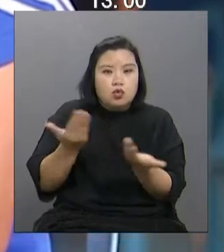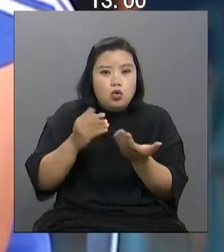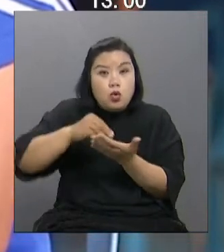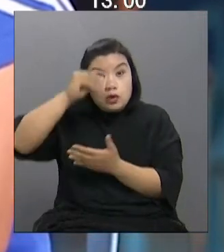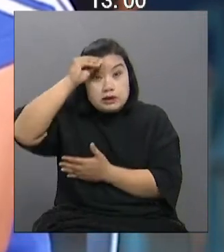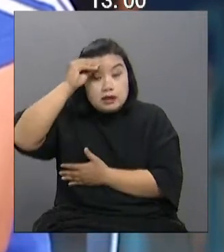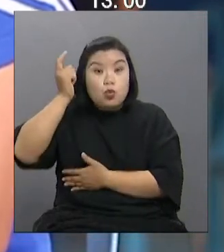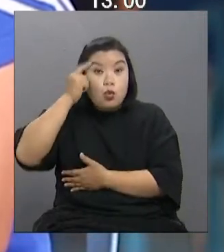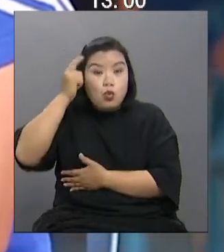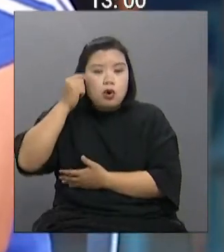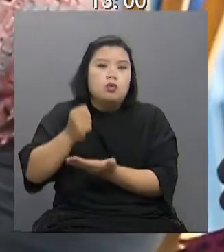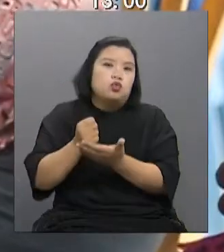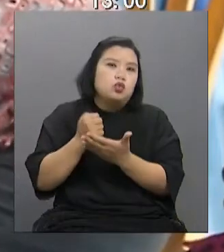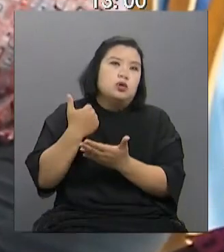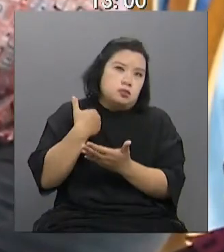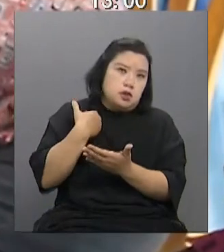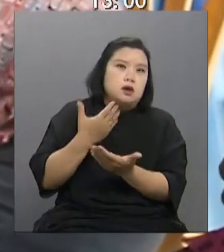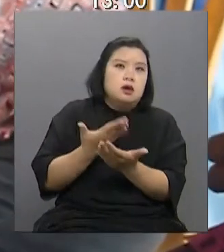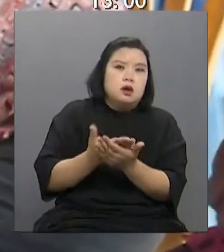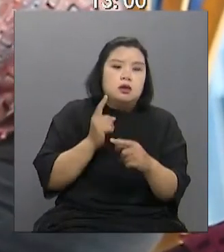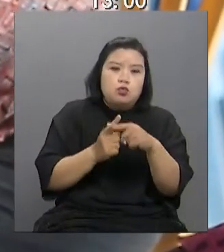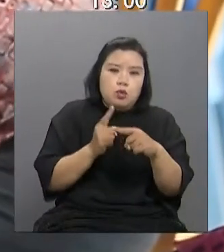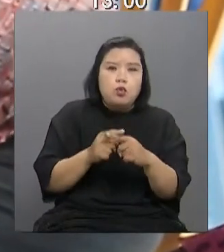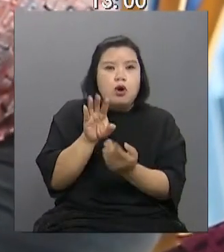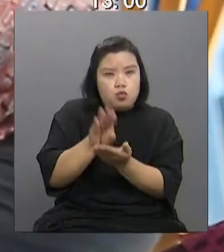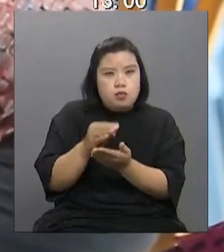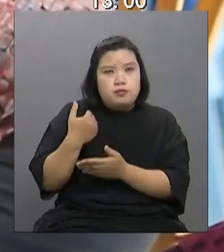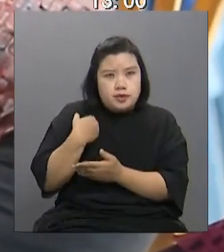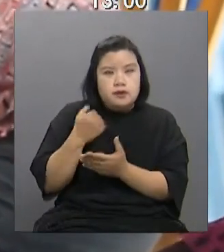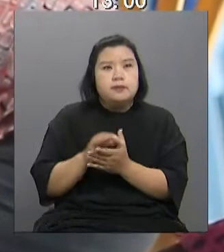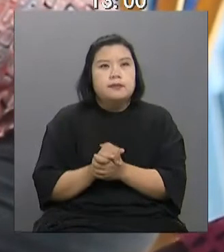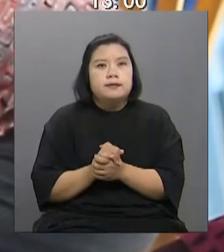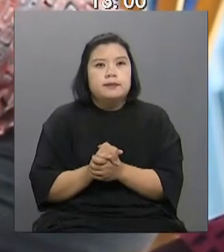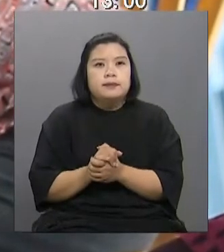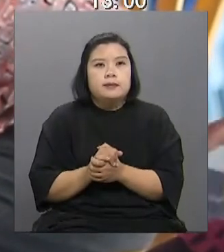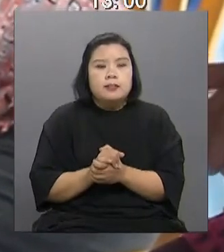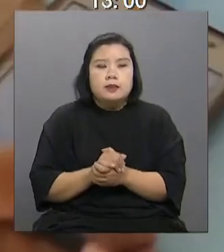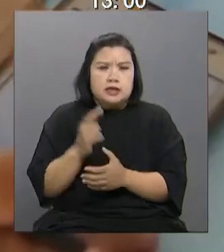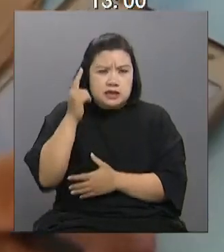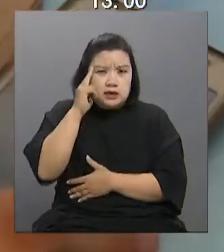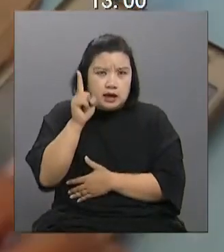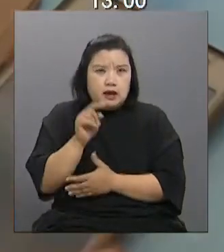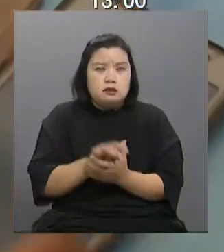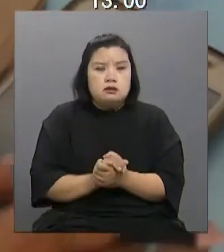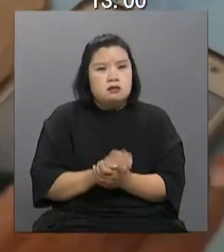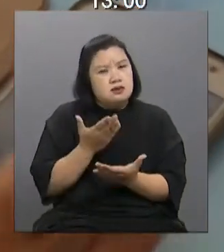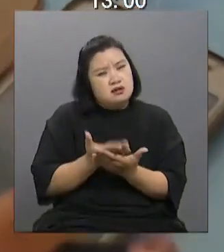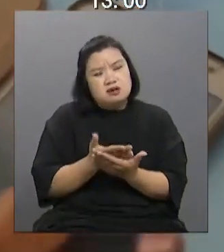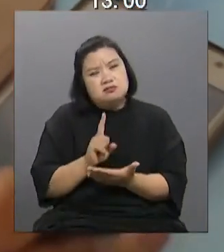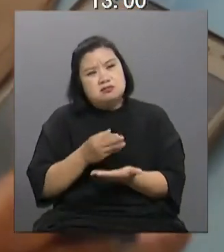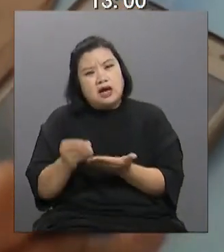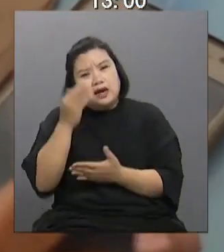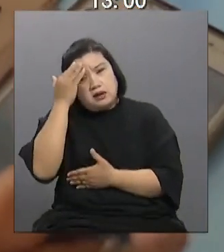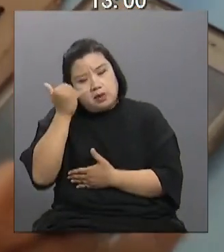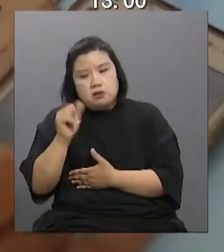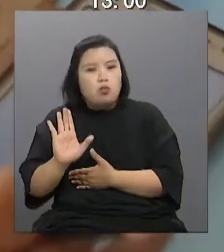ยเยอะค่ะไปแนะนำกับเพื่อนบอกว่าสิ่งไหนที่ไม่จำเป็นน่ะเราก็ลดลงแล้วก็เอาไปเ